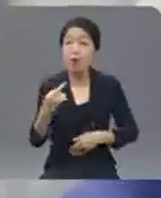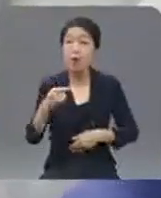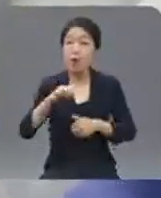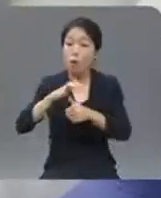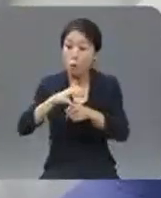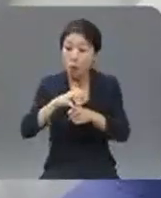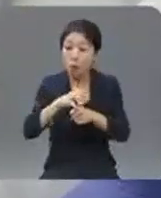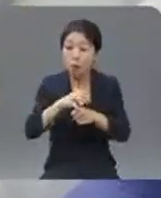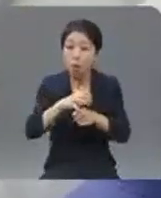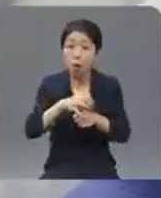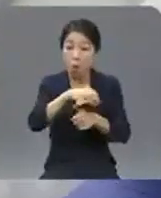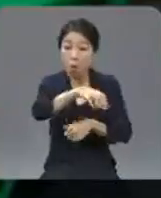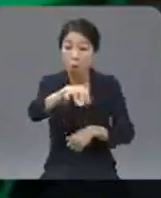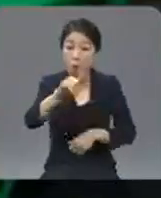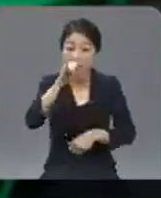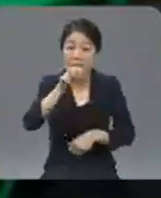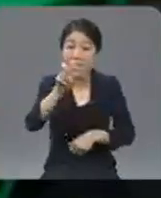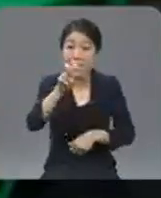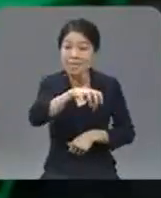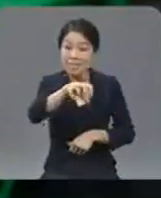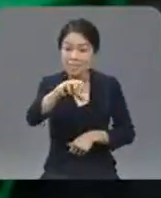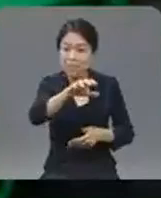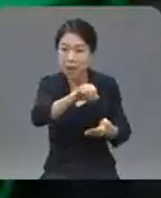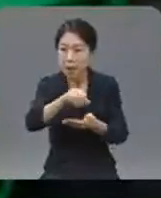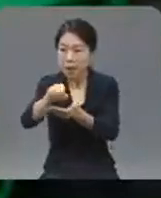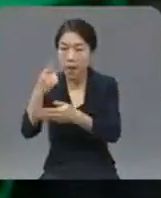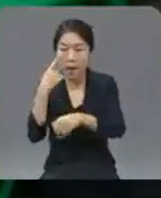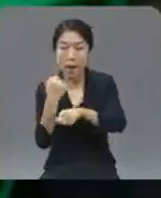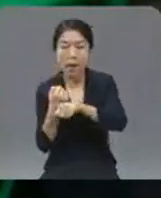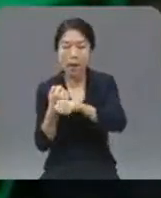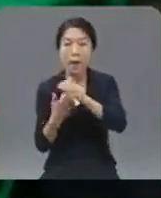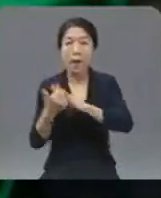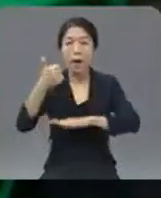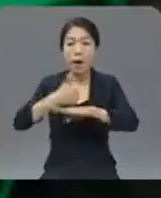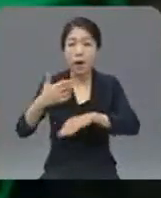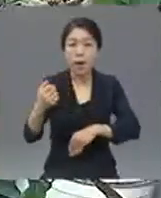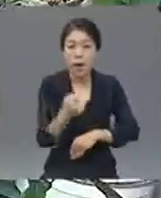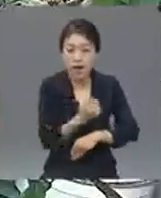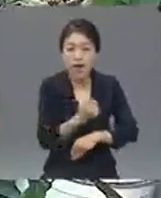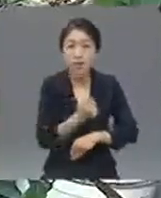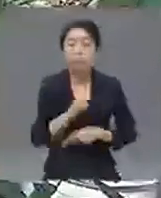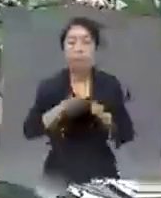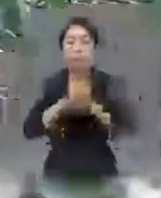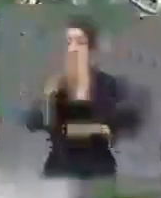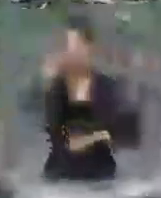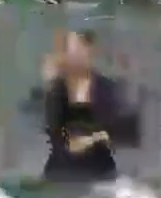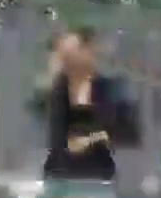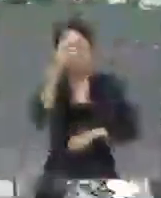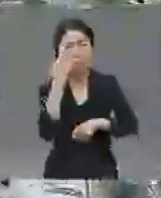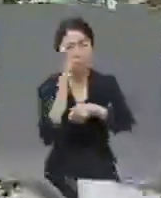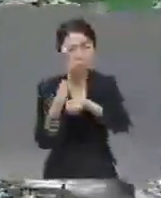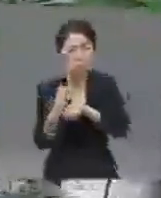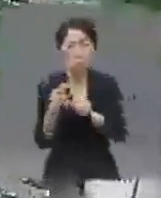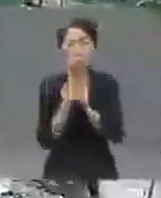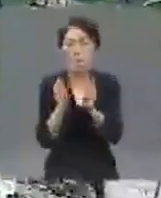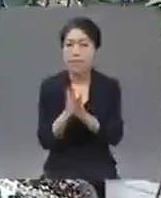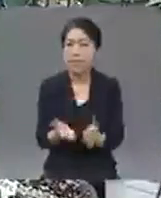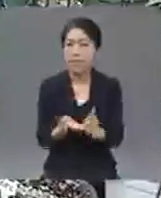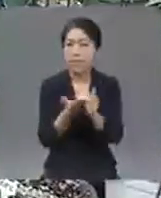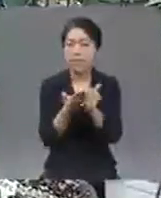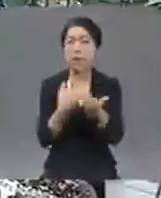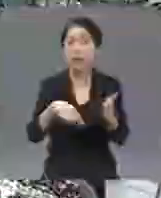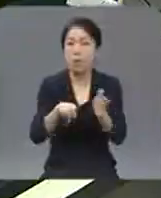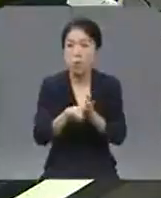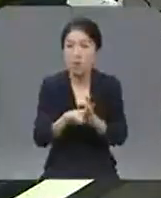20여 곳에 연구결과를 바탕으로 배양 기술을 확보하고 본격적인 재배를 위해 버섯균을 나무 850분에